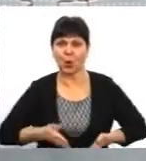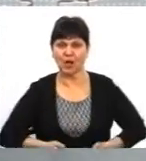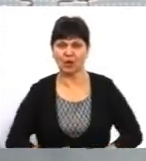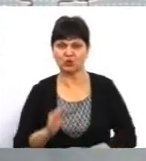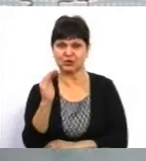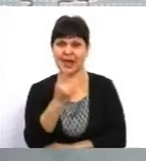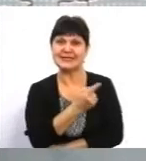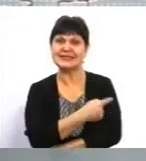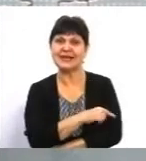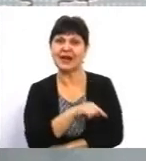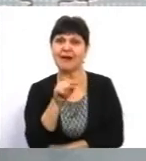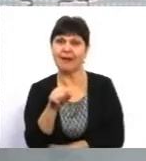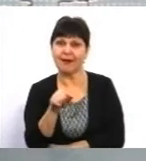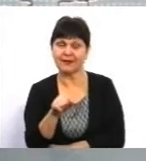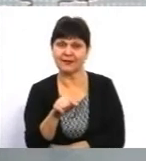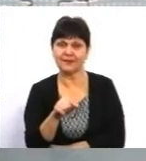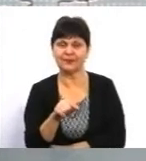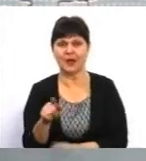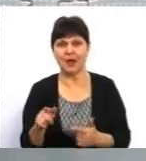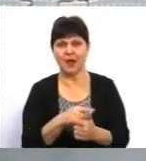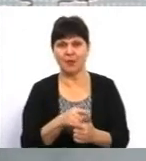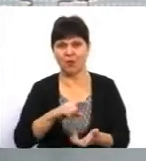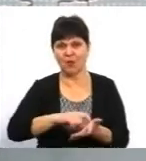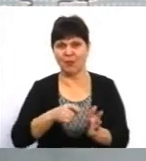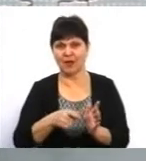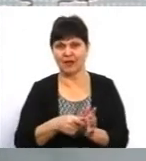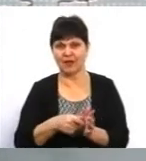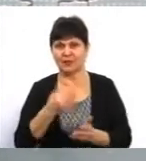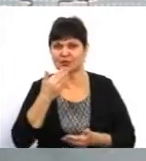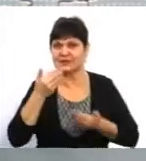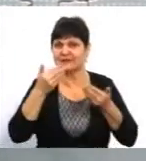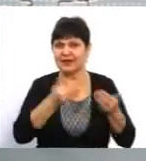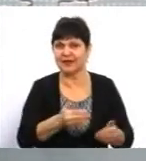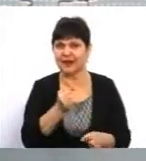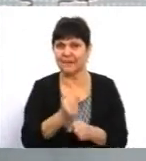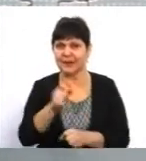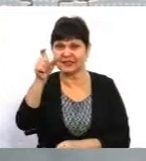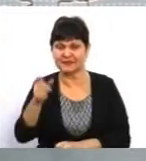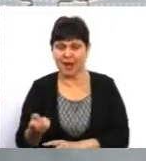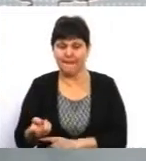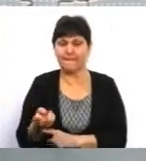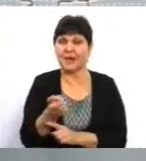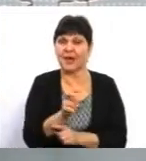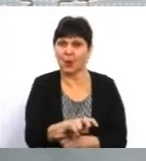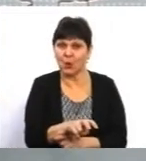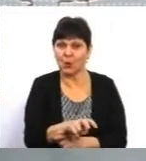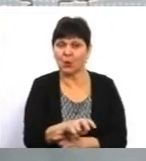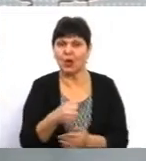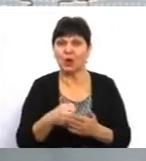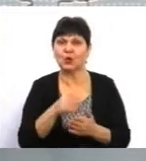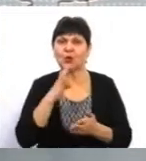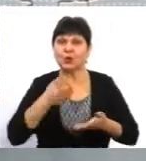лікарні. Або в палату звертається працівник, приходить працівник пологового будинку до породіллі, або